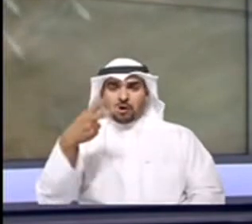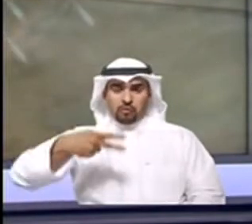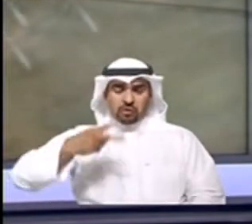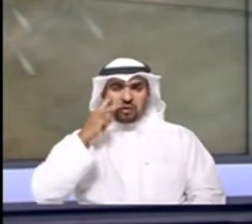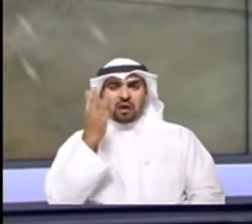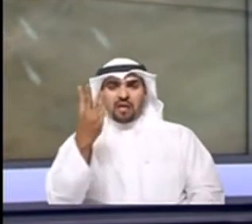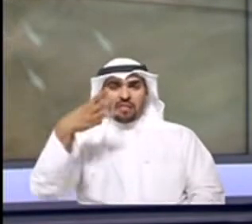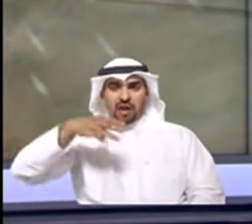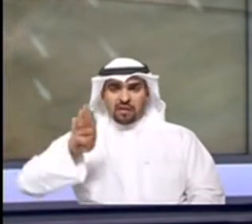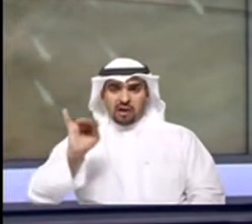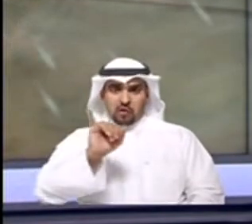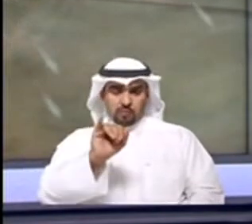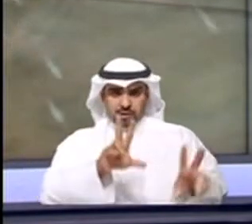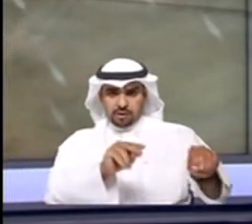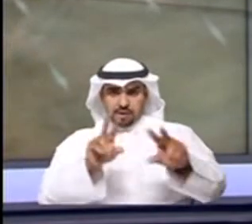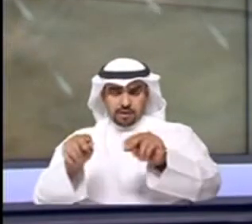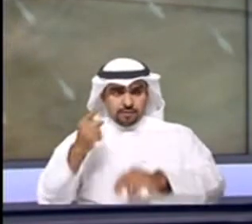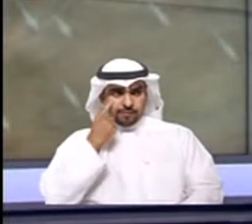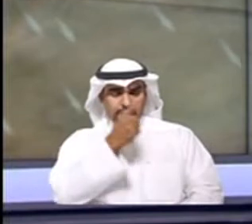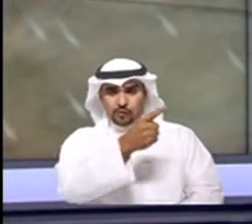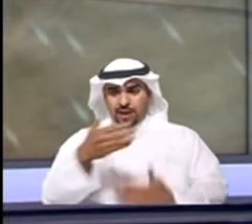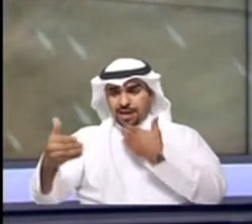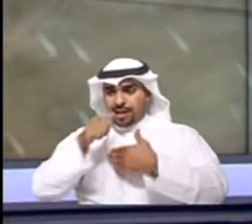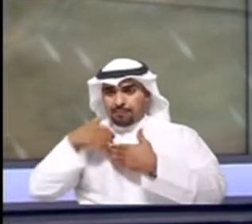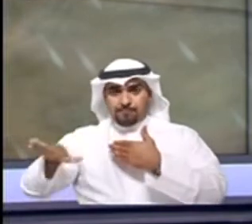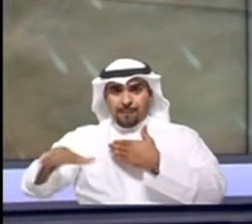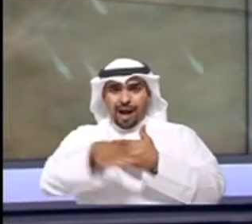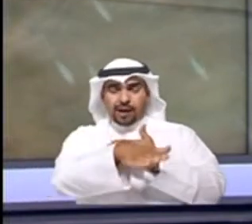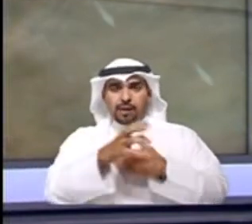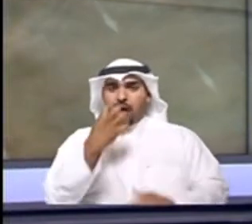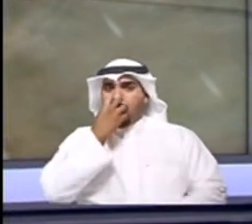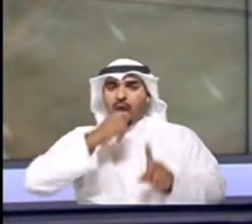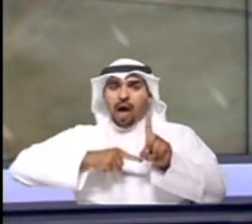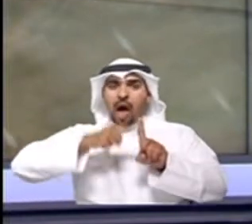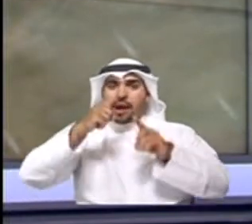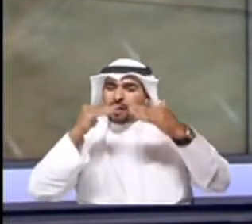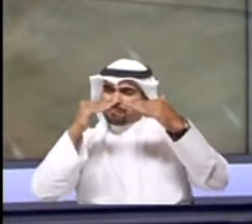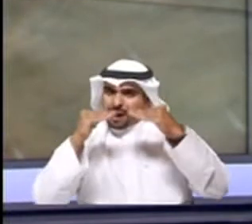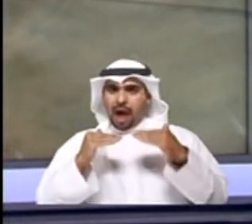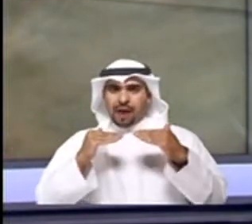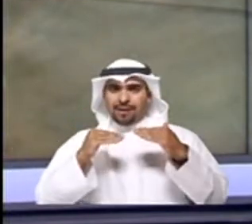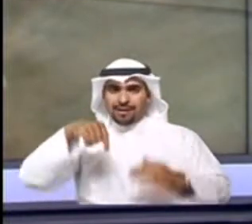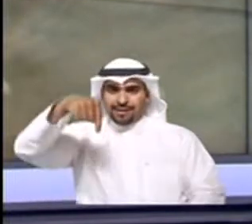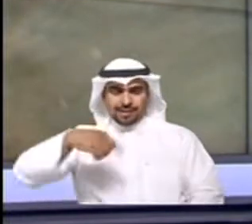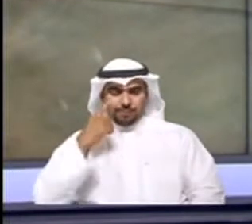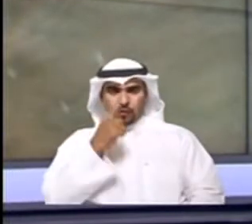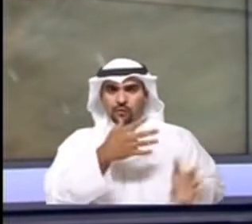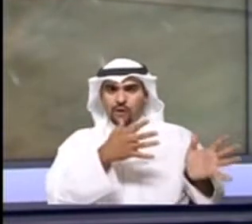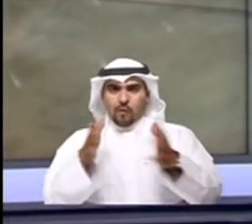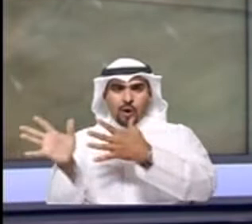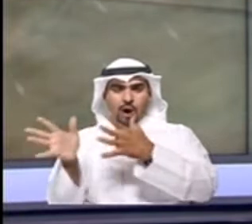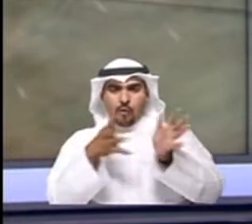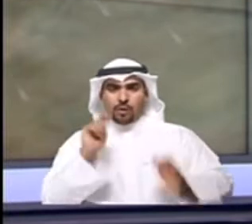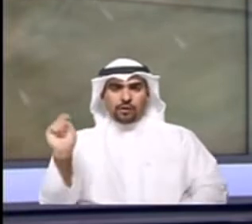باستثناء الجزر والمناطق طبعا الساحليه اللي تتراوح ما بين 24 الى 26 درجه مئويه مع عبور لبعض السحب، وسرعه الرياح راح تكون